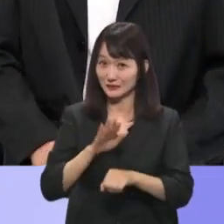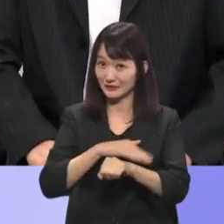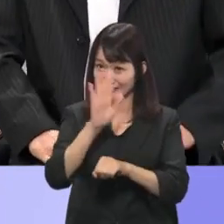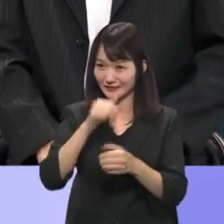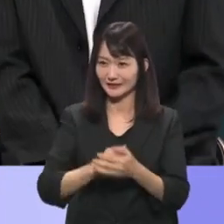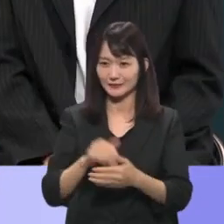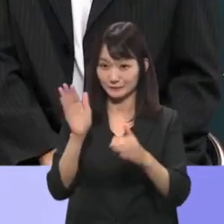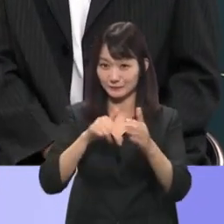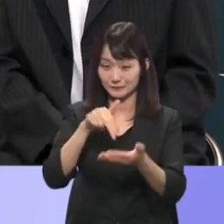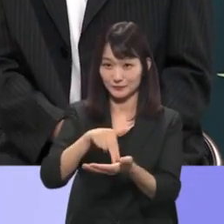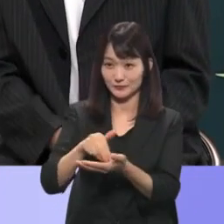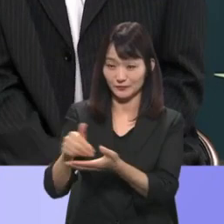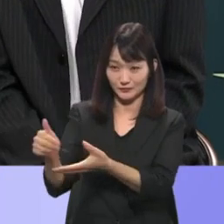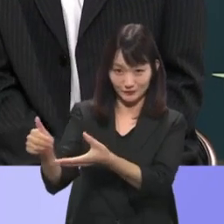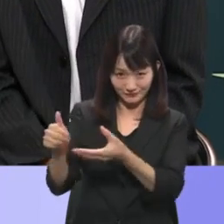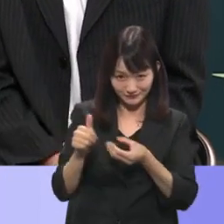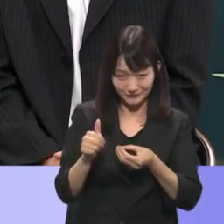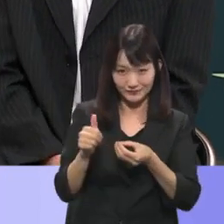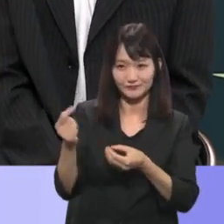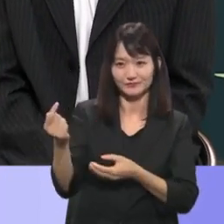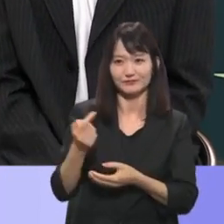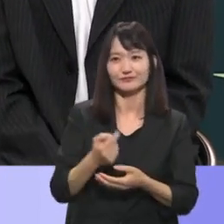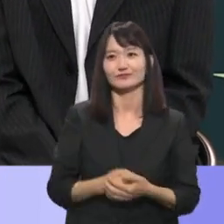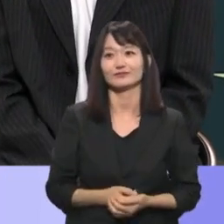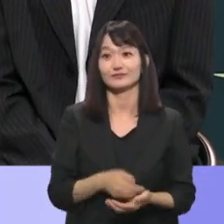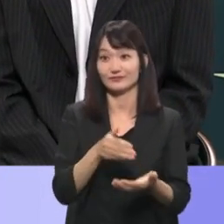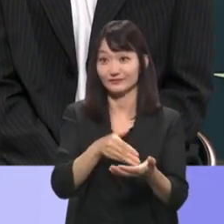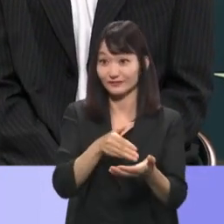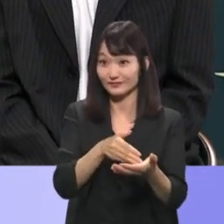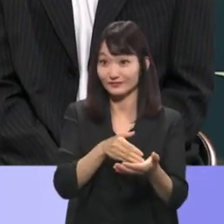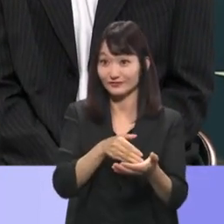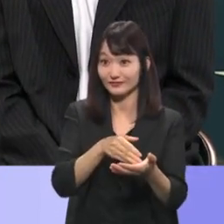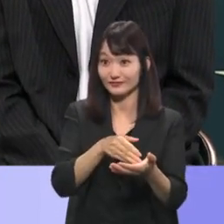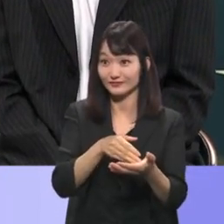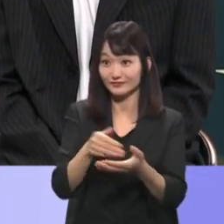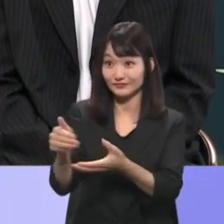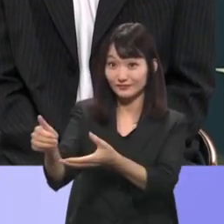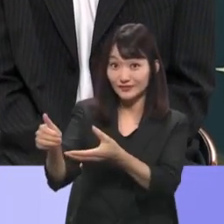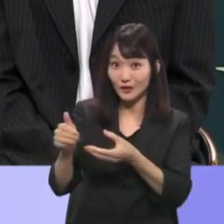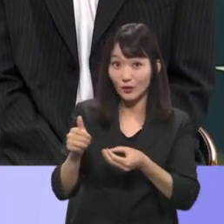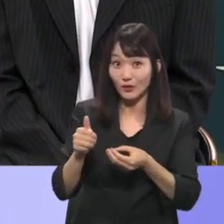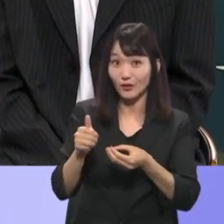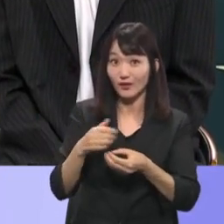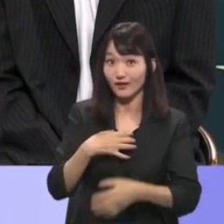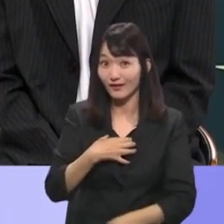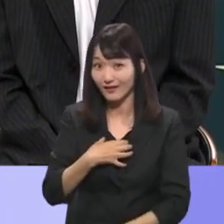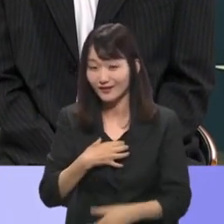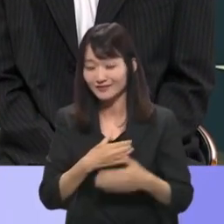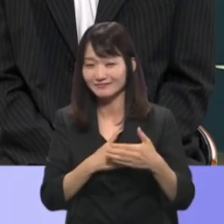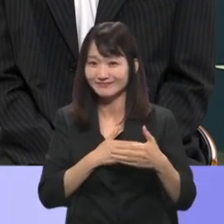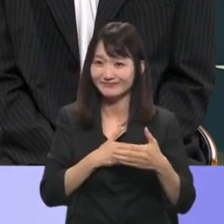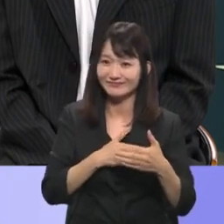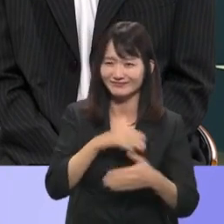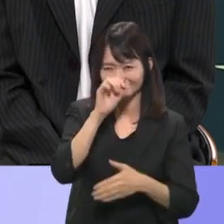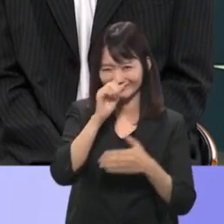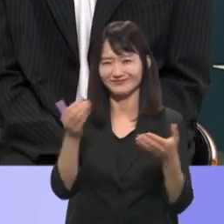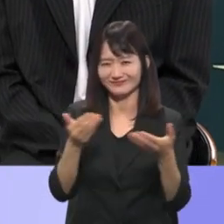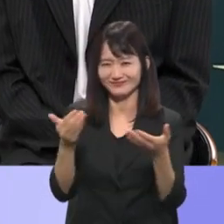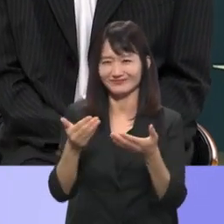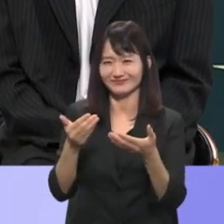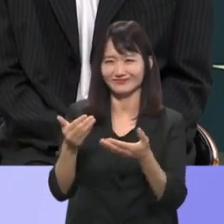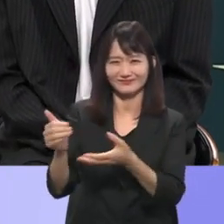받아서 온 겁니다 그러니까 뉴스에 나오면 좀 걱정을 하시는 거예요